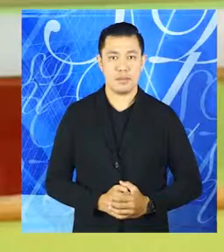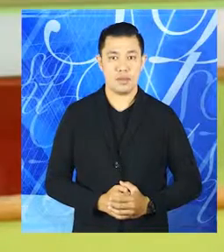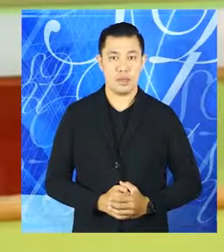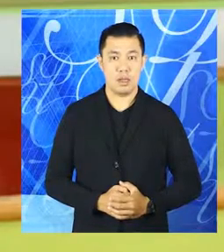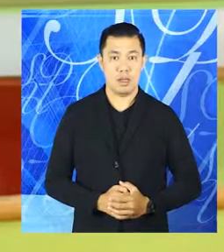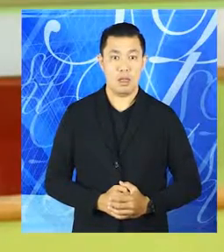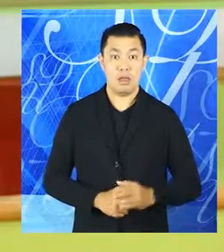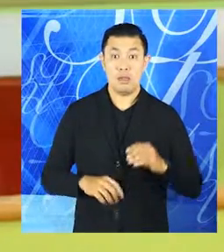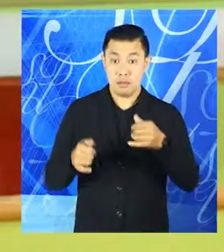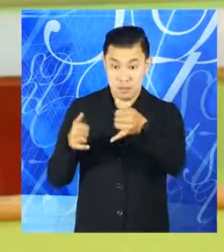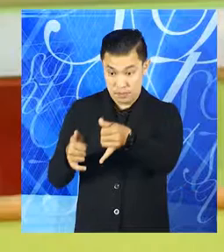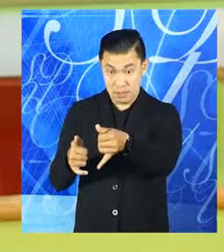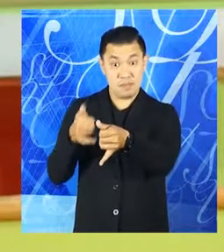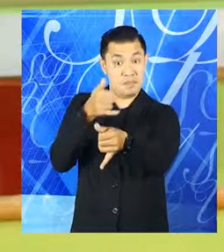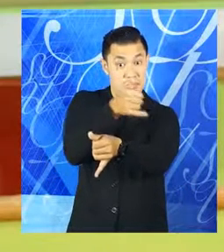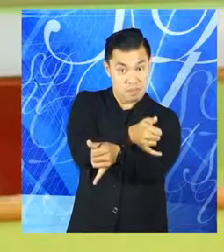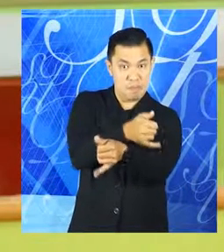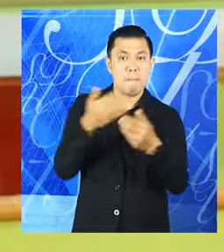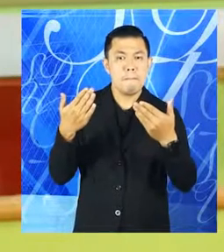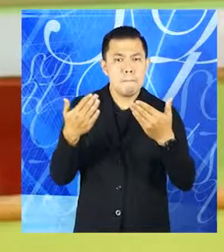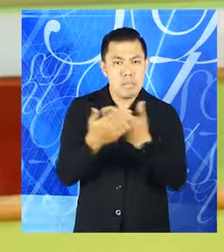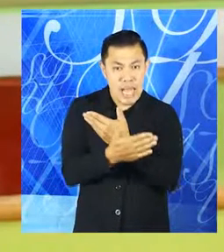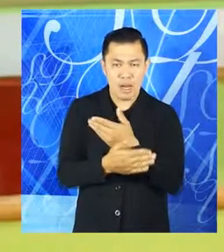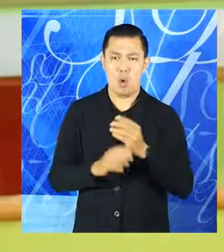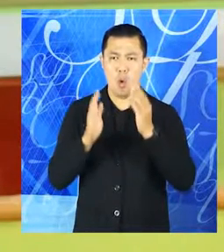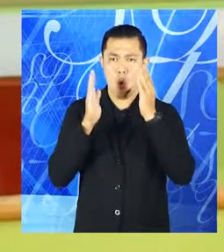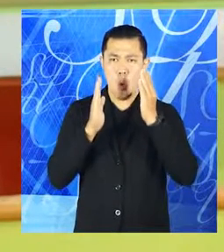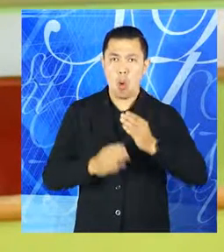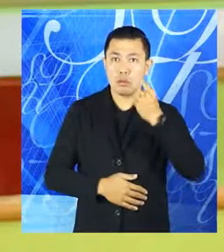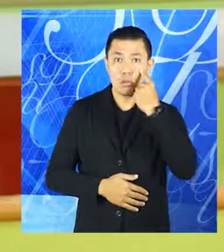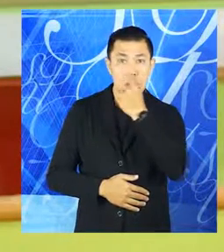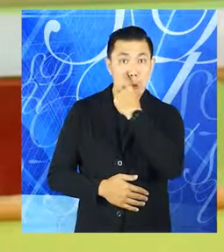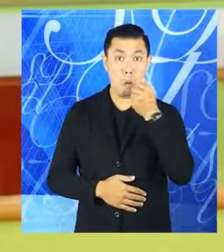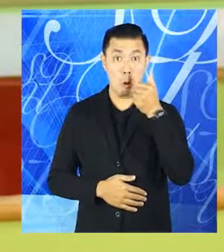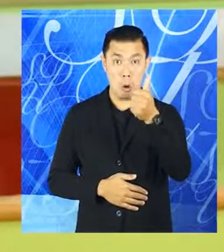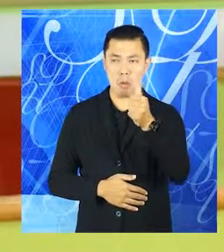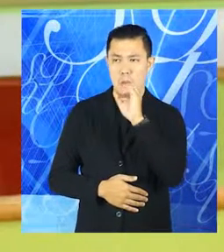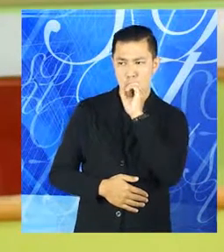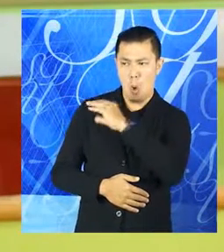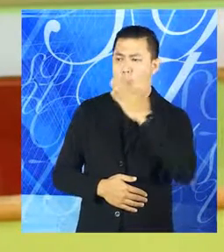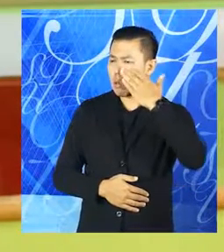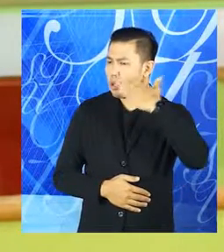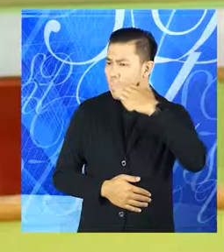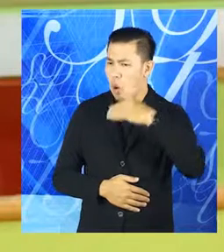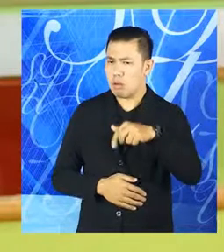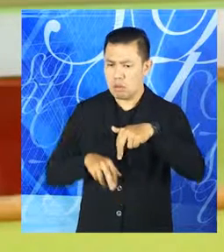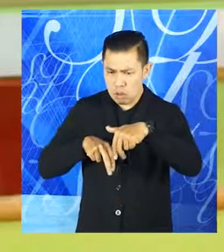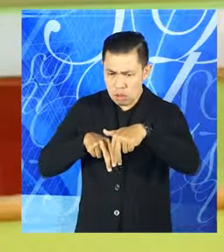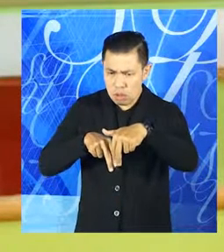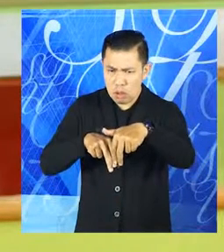การเปลี่ยนข้างนำทางบางสถานการณ์ผู้นำทางอาจจะต้องให้คนตาบอดเดิน